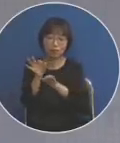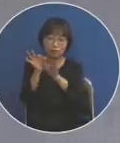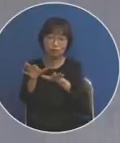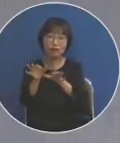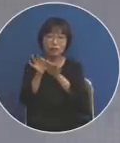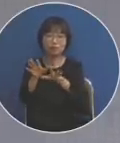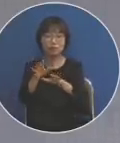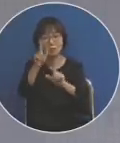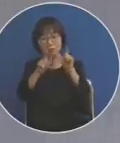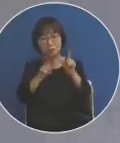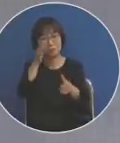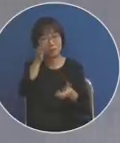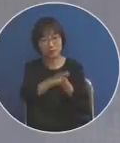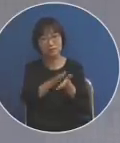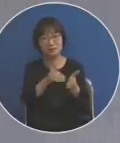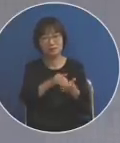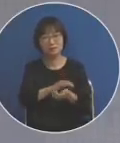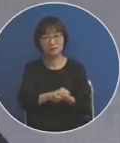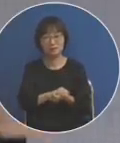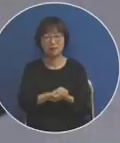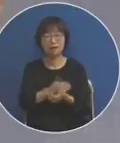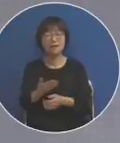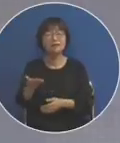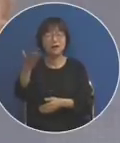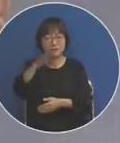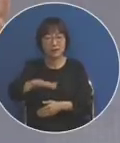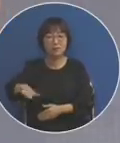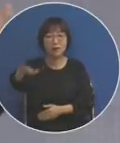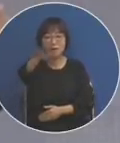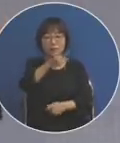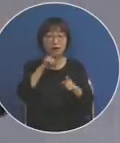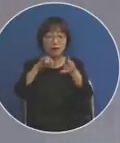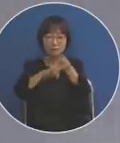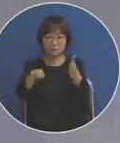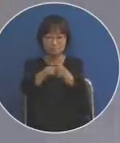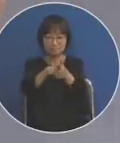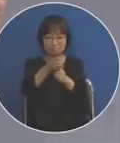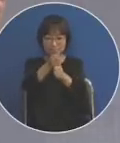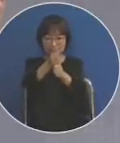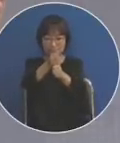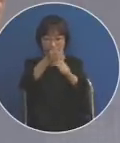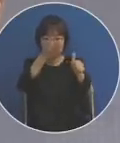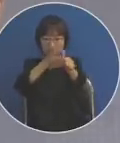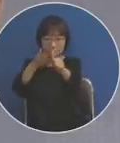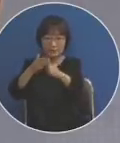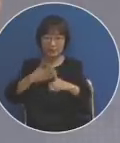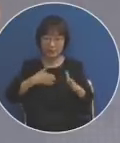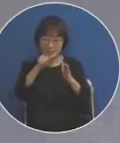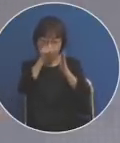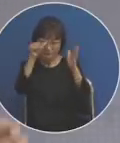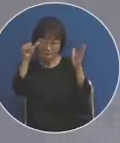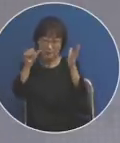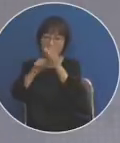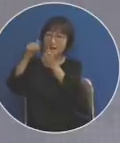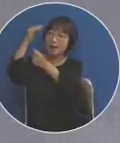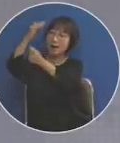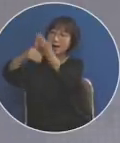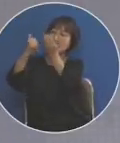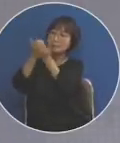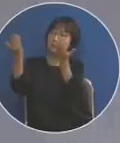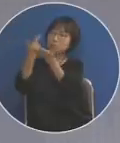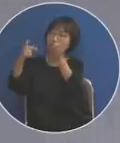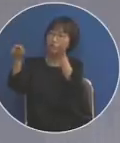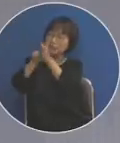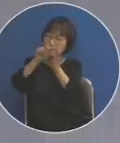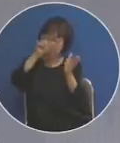Satan. 여러분이 오늘 언약 잡으세요. Today may you hold on to the covenant. 나는 내 생을 하나님의 일에 바치겠다. I will give my life for the things and the works of